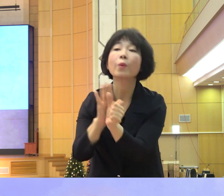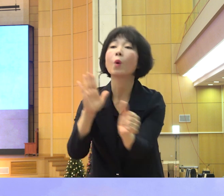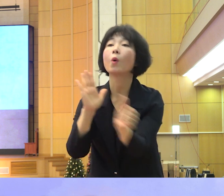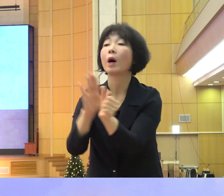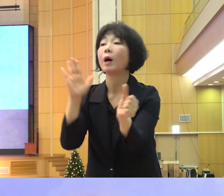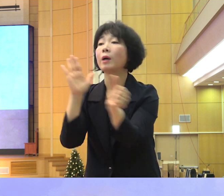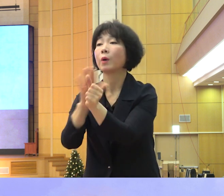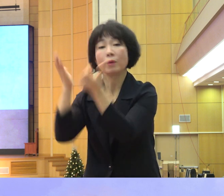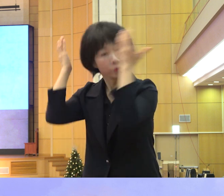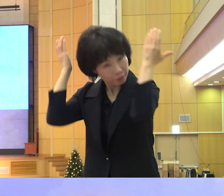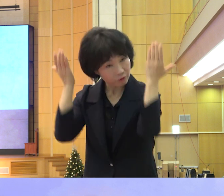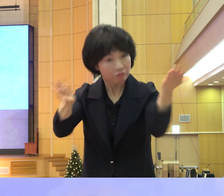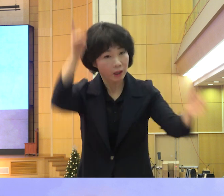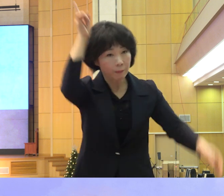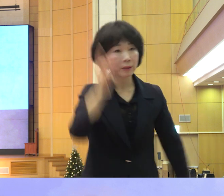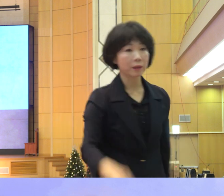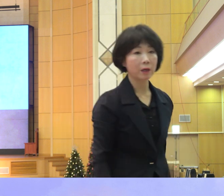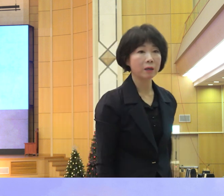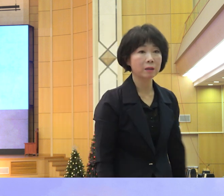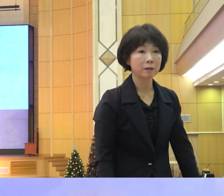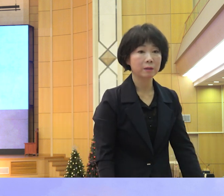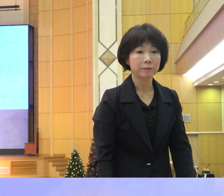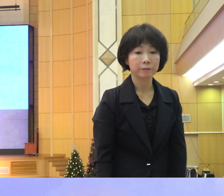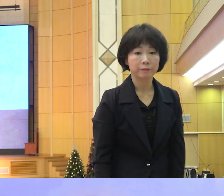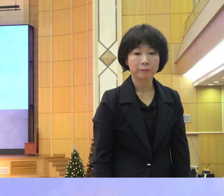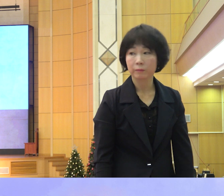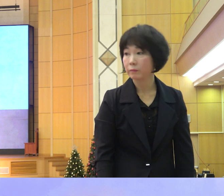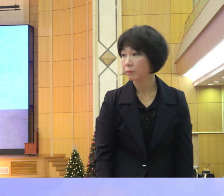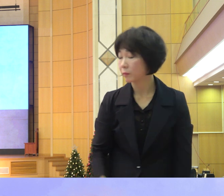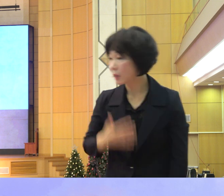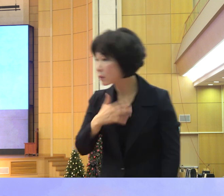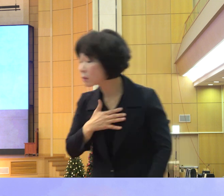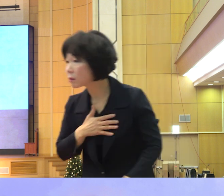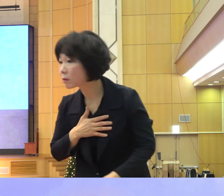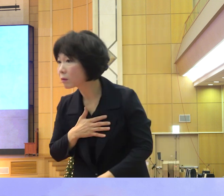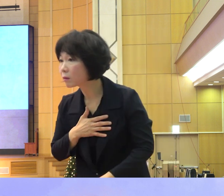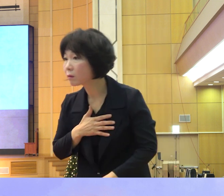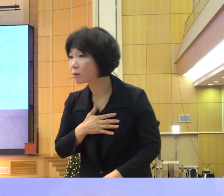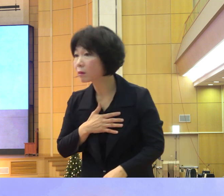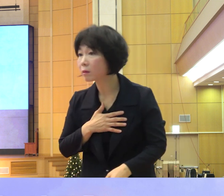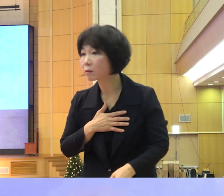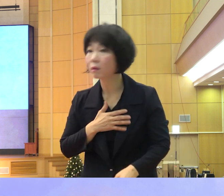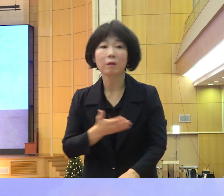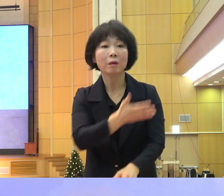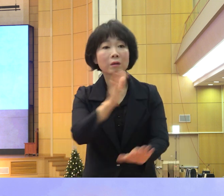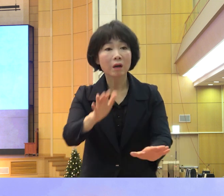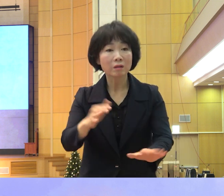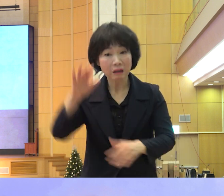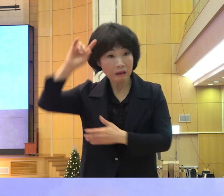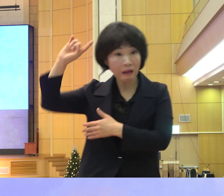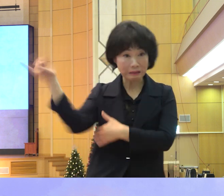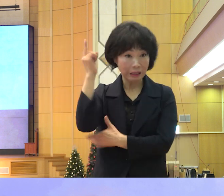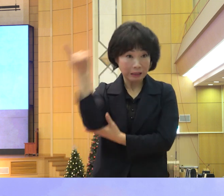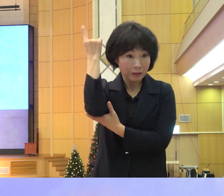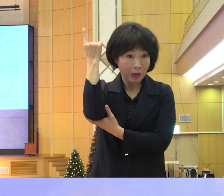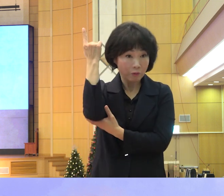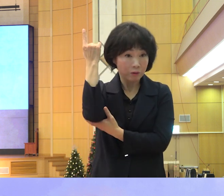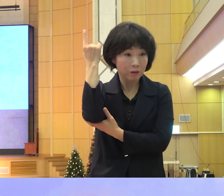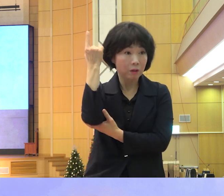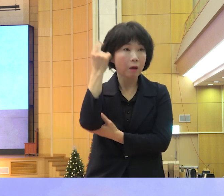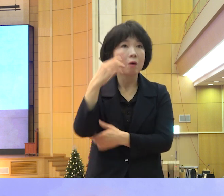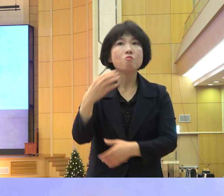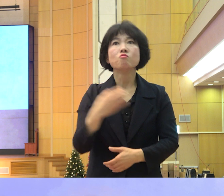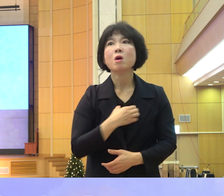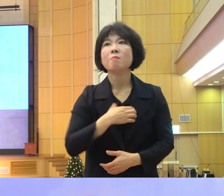손길이 역사하는 거예요. 그러니까 다윗 같은 경우에도 시편 121편 1절에 그랬잖아요. 내가 눈을 들어 산을 보니 나의 도움이 어디서